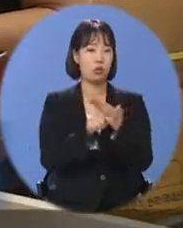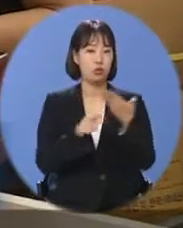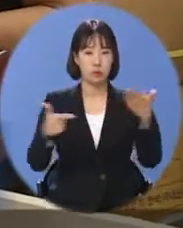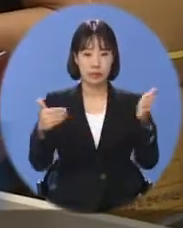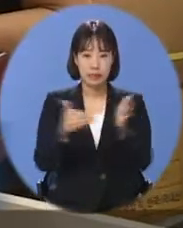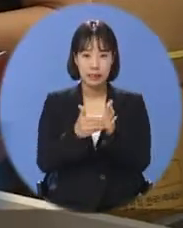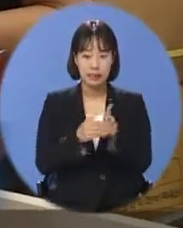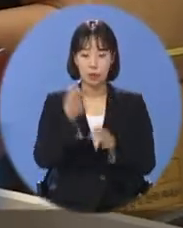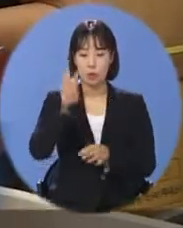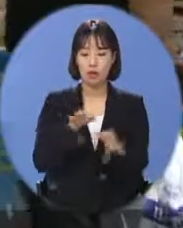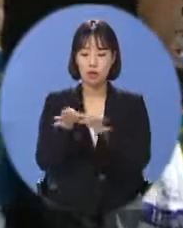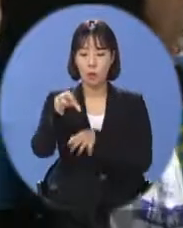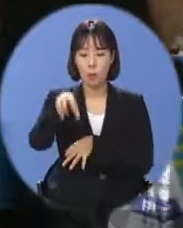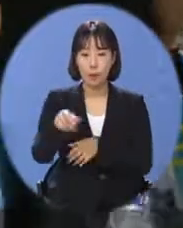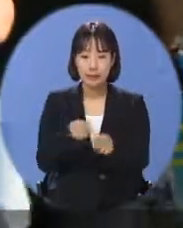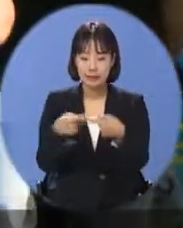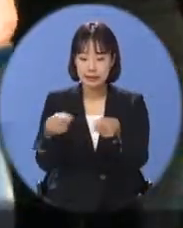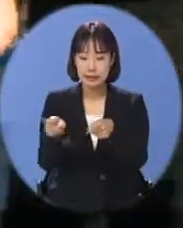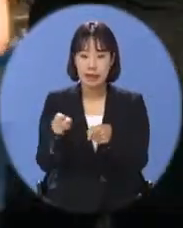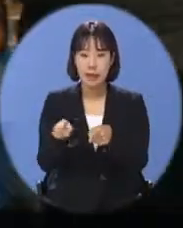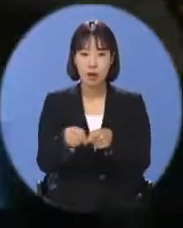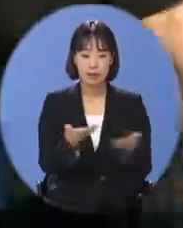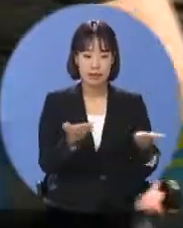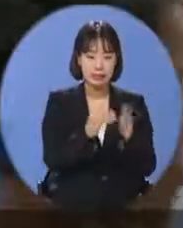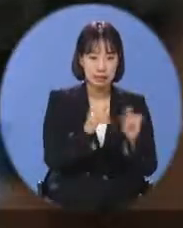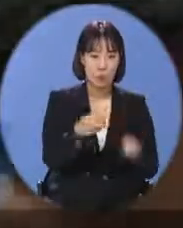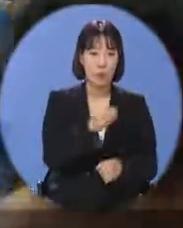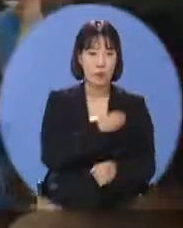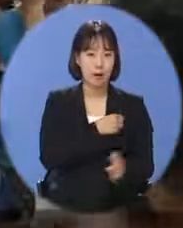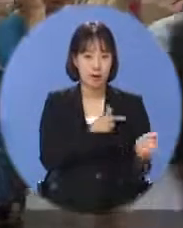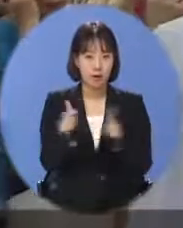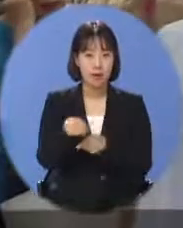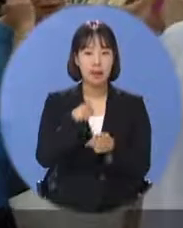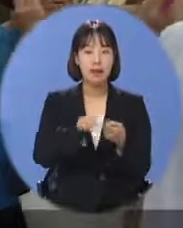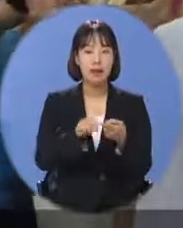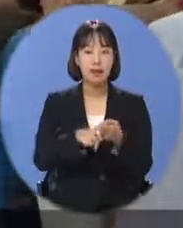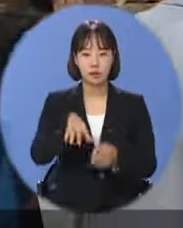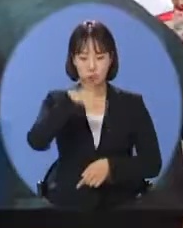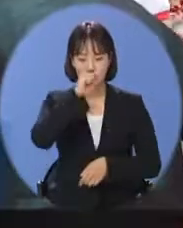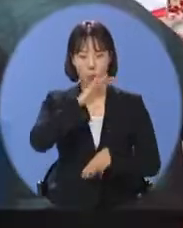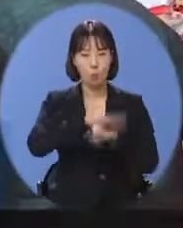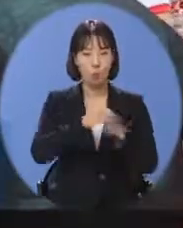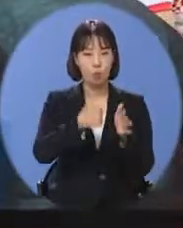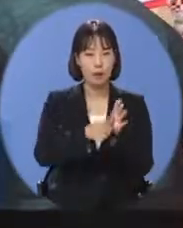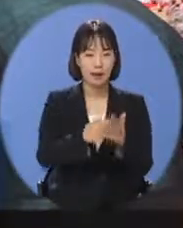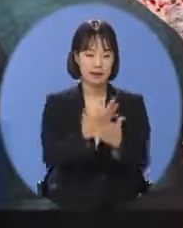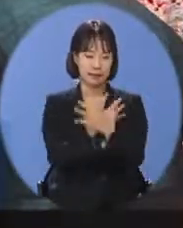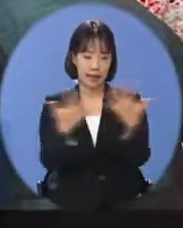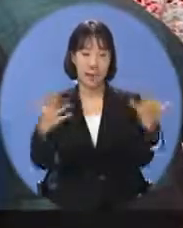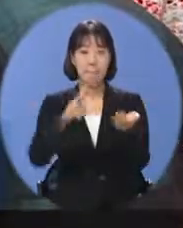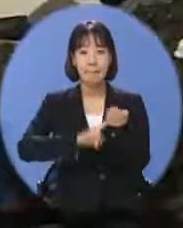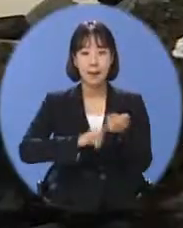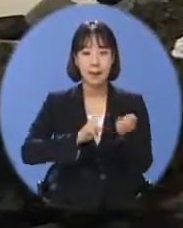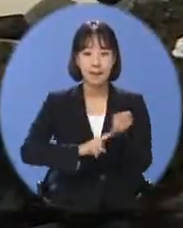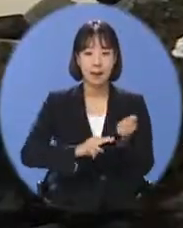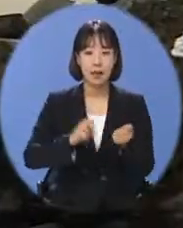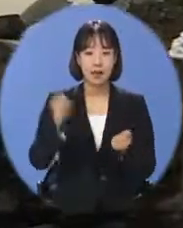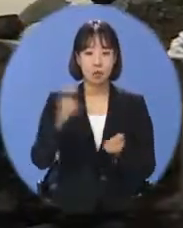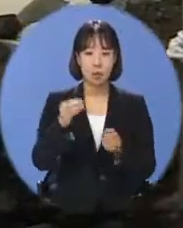광주 상공회의소 1층에서 상공회의소 직원과 회원사를 대상으로 우수 농수특산물을 전시 판매하고 광주